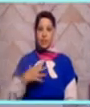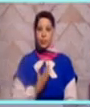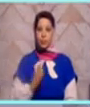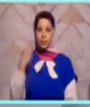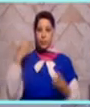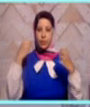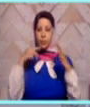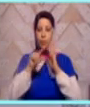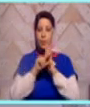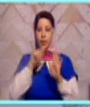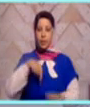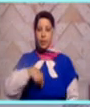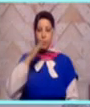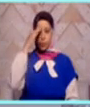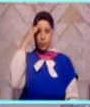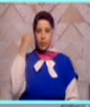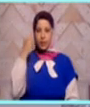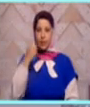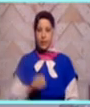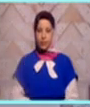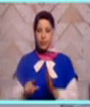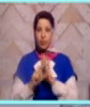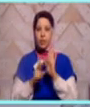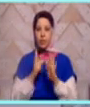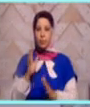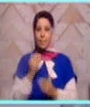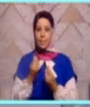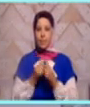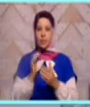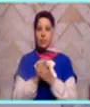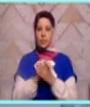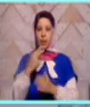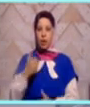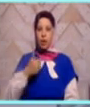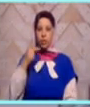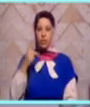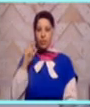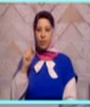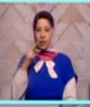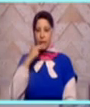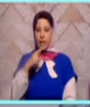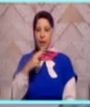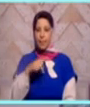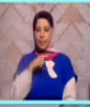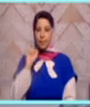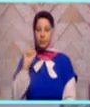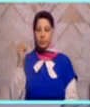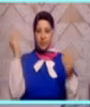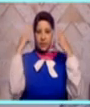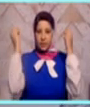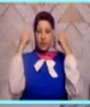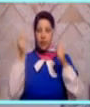هنا مسبير لكم منا كل التحية. فقرتنا الثانية النهاردة مع الزميل عاطف كامل. عاطف كامل النهاردة هيتكلم عن الذكاء